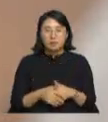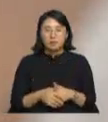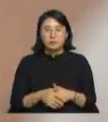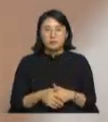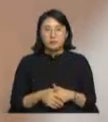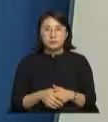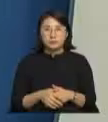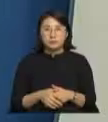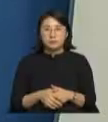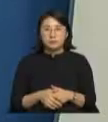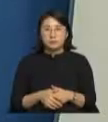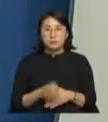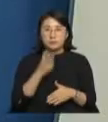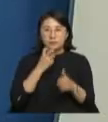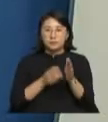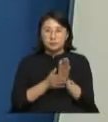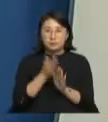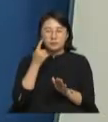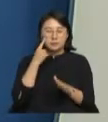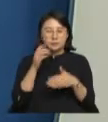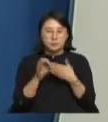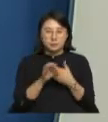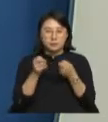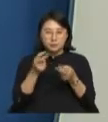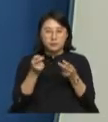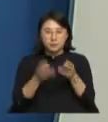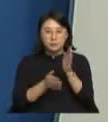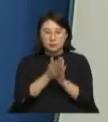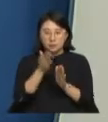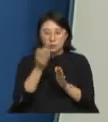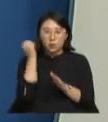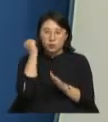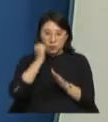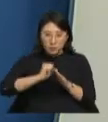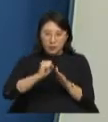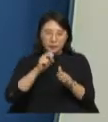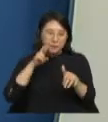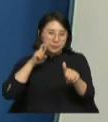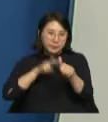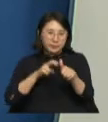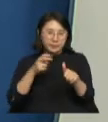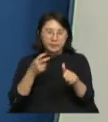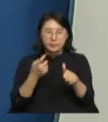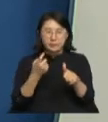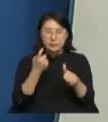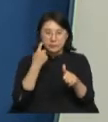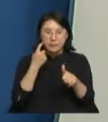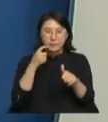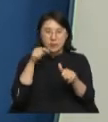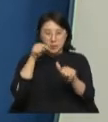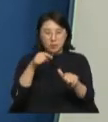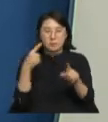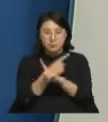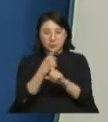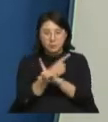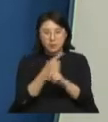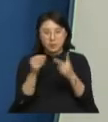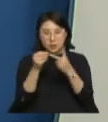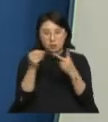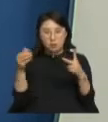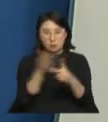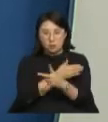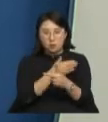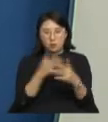있습니다. 서울시는 만일 물류시설이 방역수칙을 위반하다가 적발되면 1회 시정 조치,